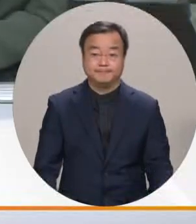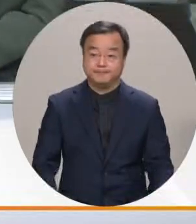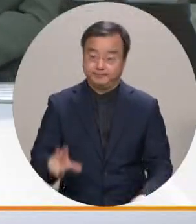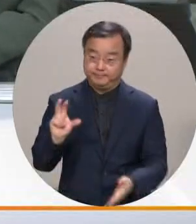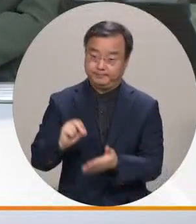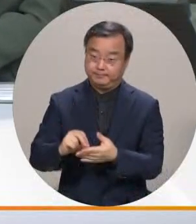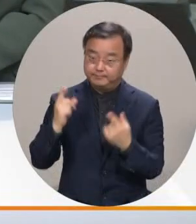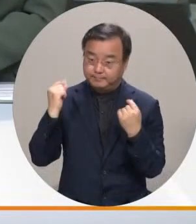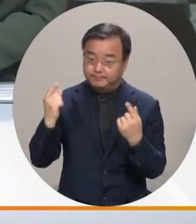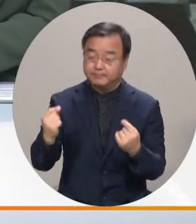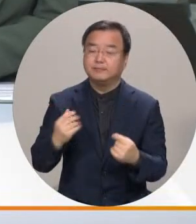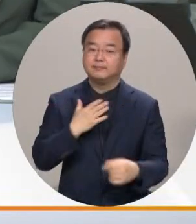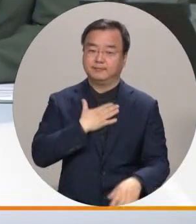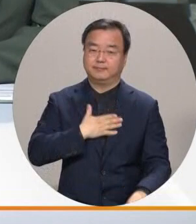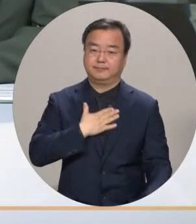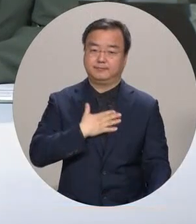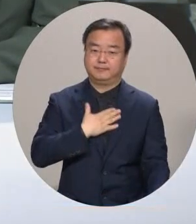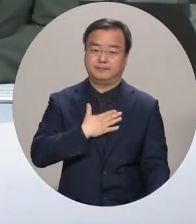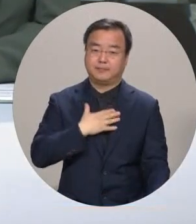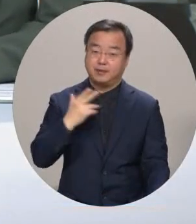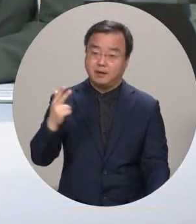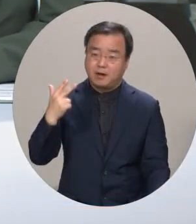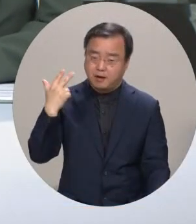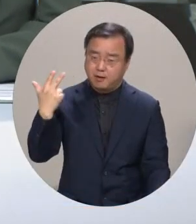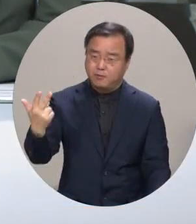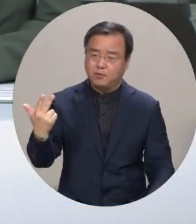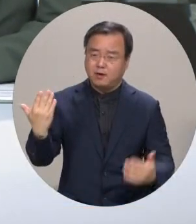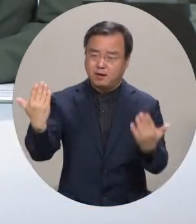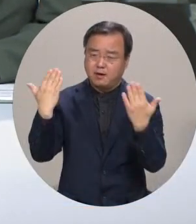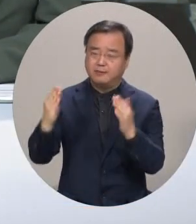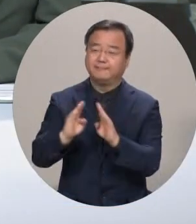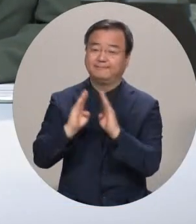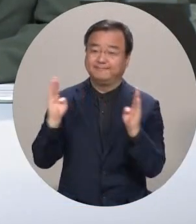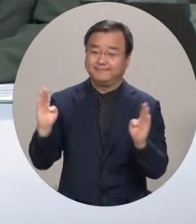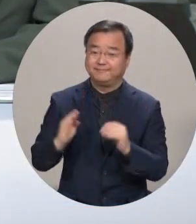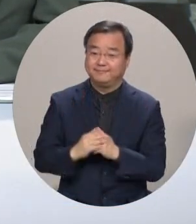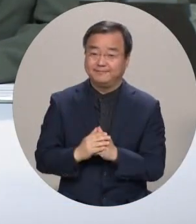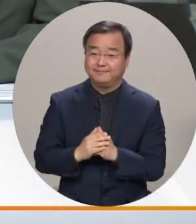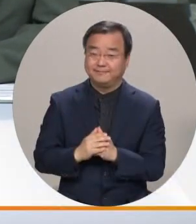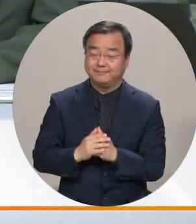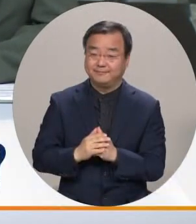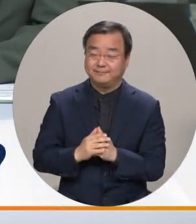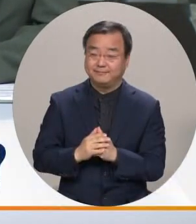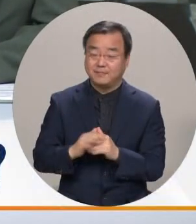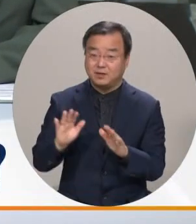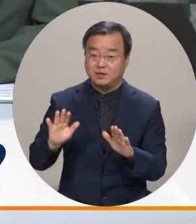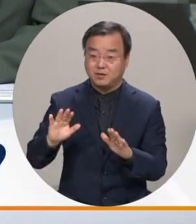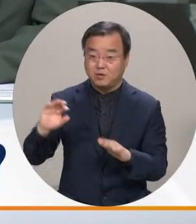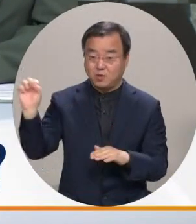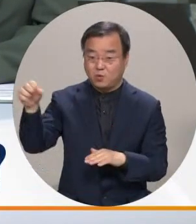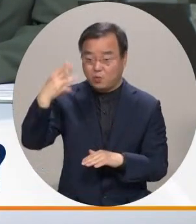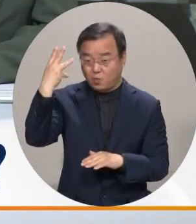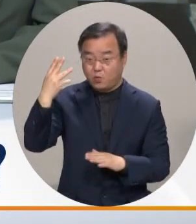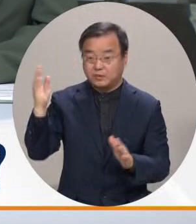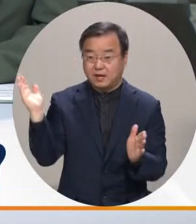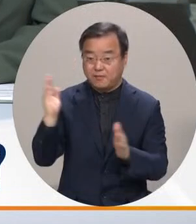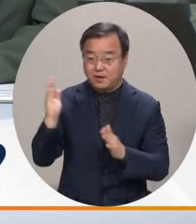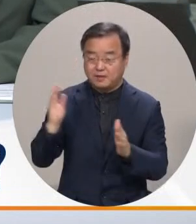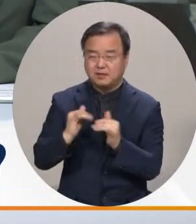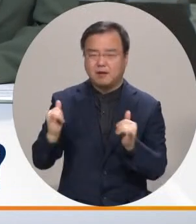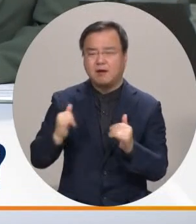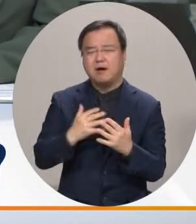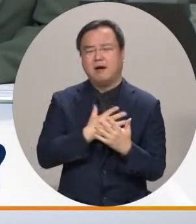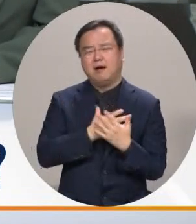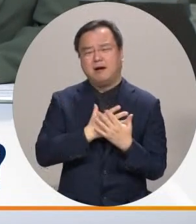이어질 것이다네 이제 다음 주면 계약입니다 예이 예비고 3들 정말 이제 설레기도 하고 또